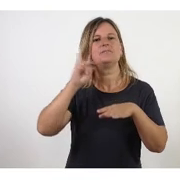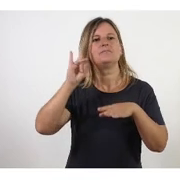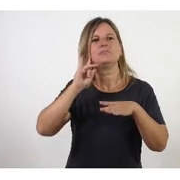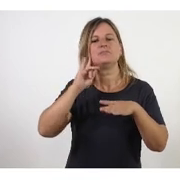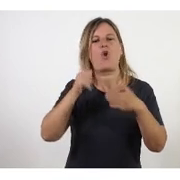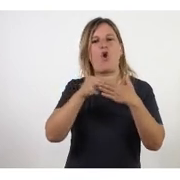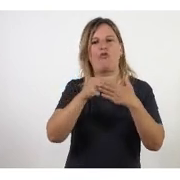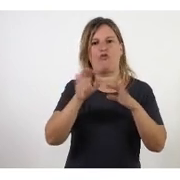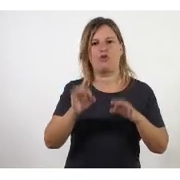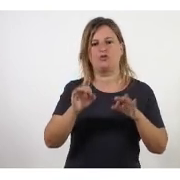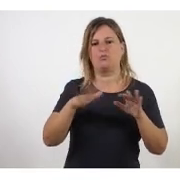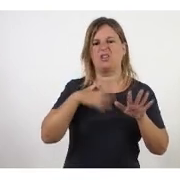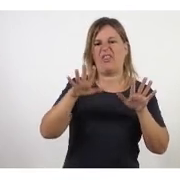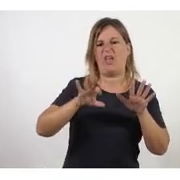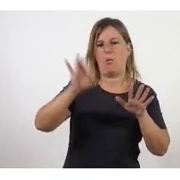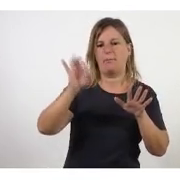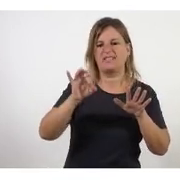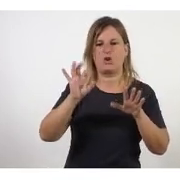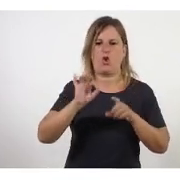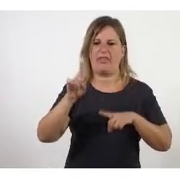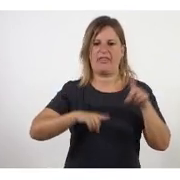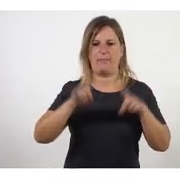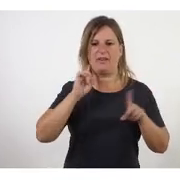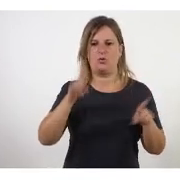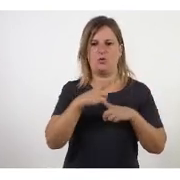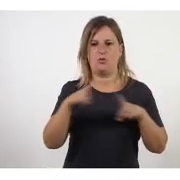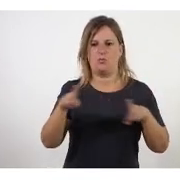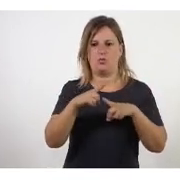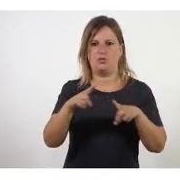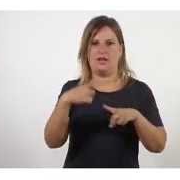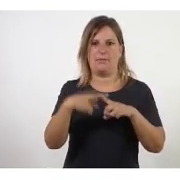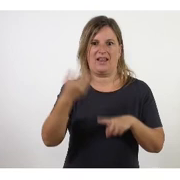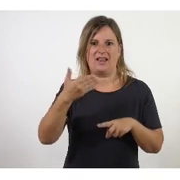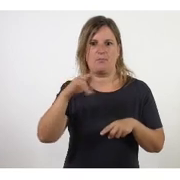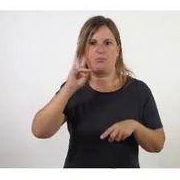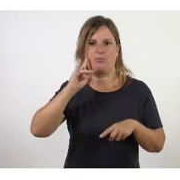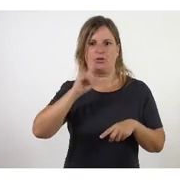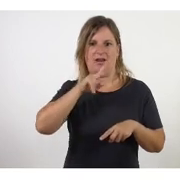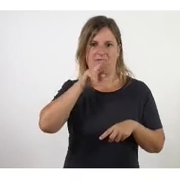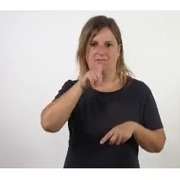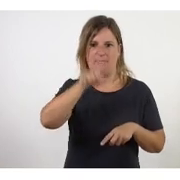Podeu posar el 10%, depèn de la cançó, eh? Sobretot perquè se senti a la persona parlar.